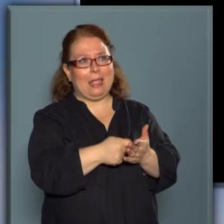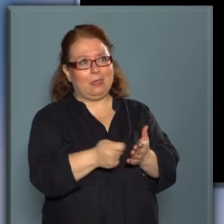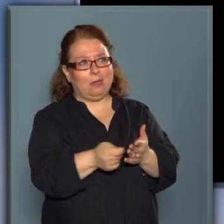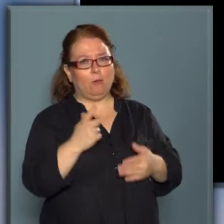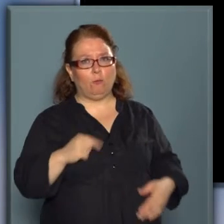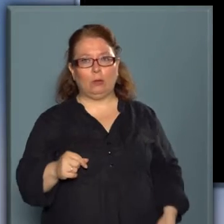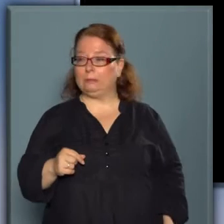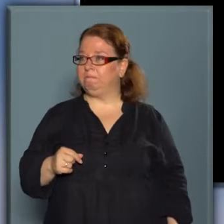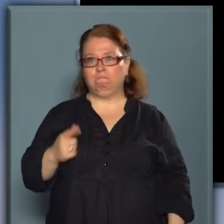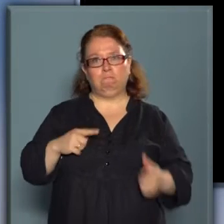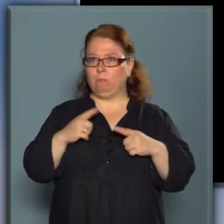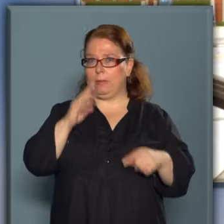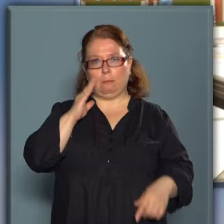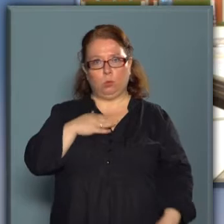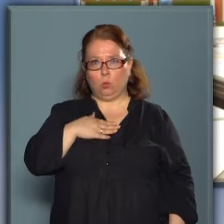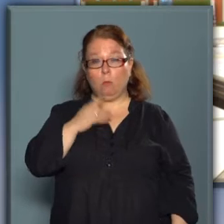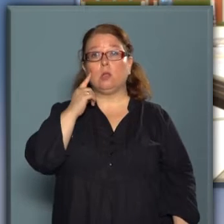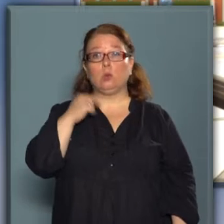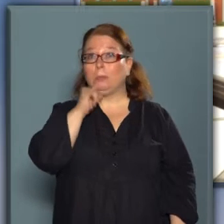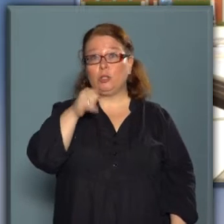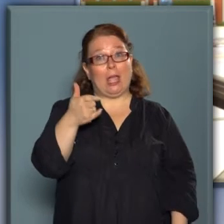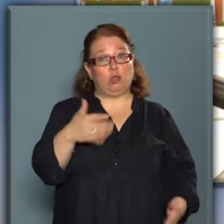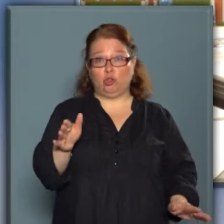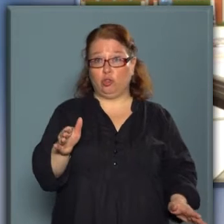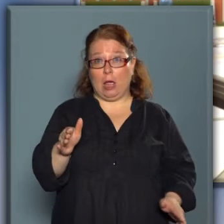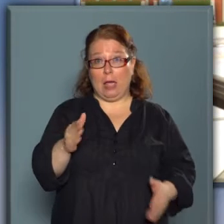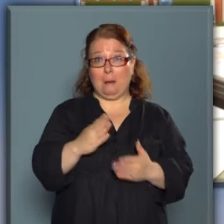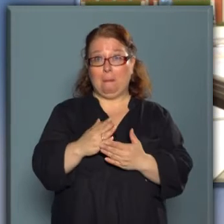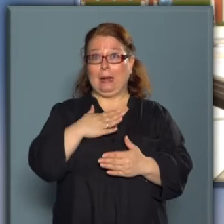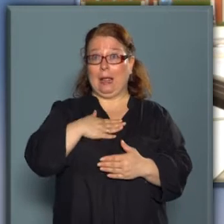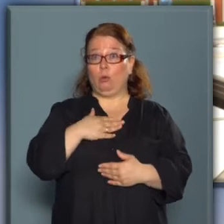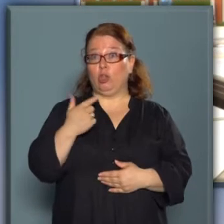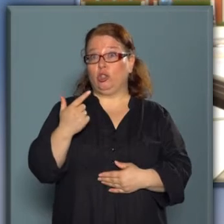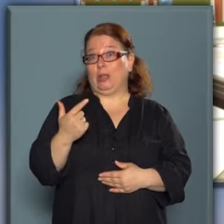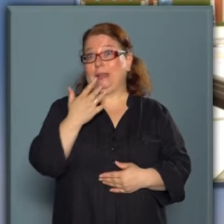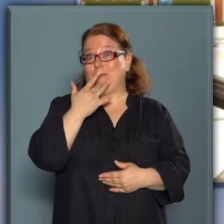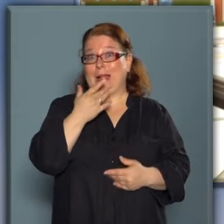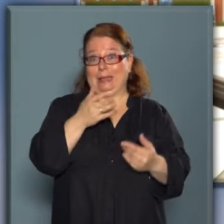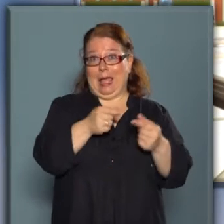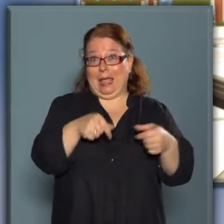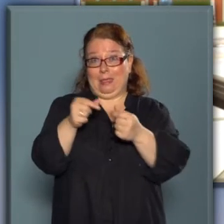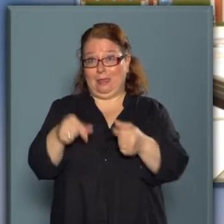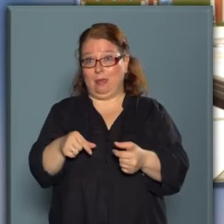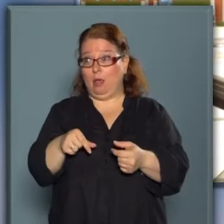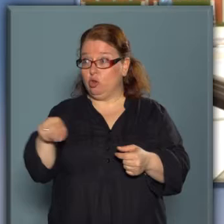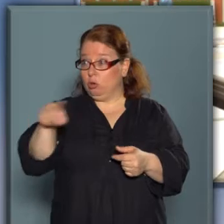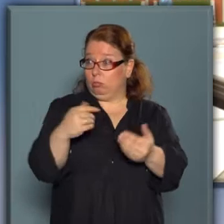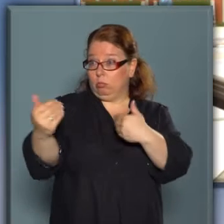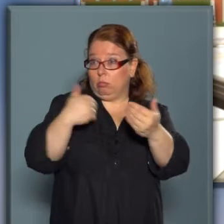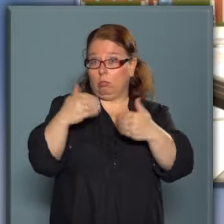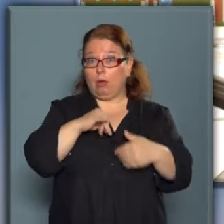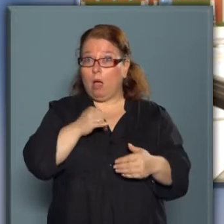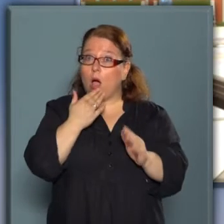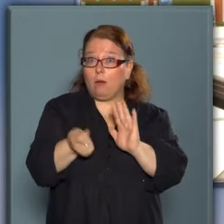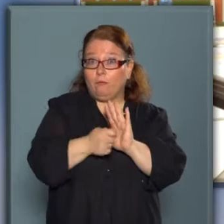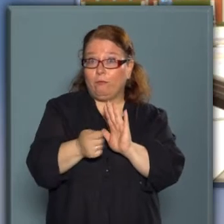készült? Hát azt sajnos nem tudom, azt tudom, hogy nincs belőle, tehát nekünk is összesen már csak két példány van, és lenne